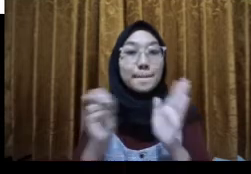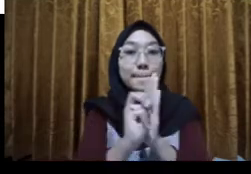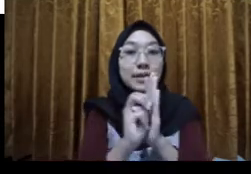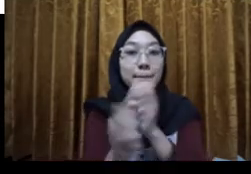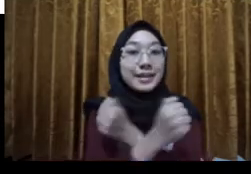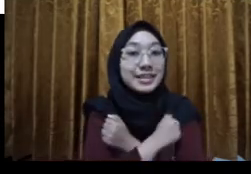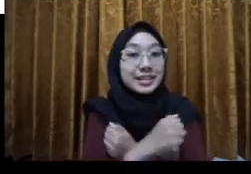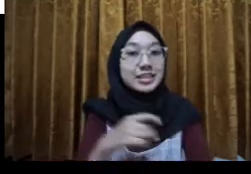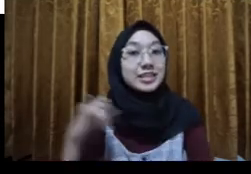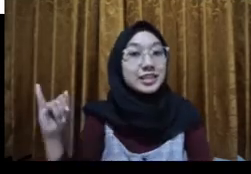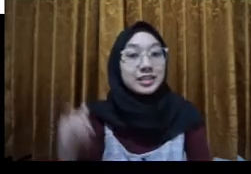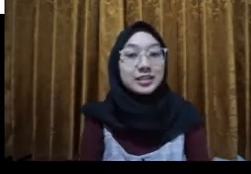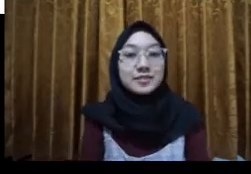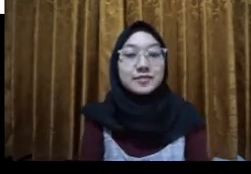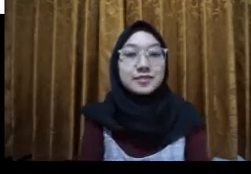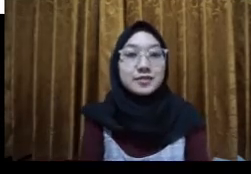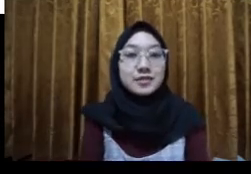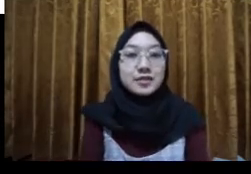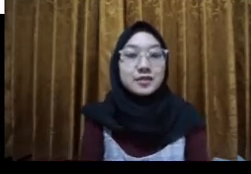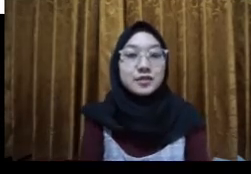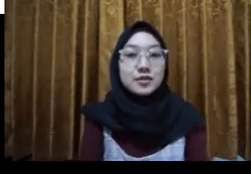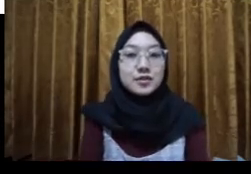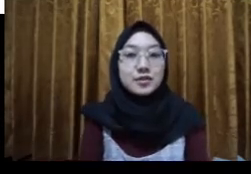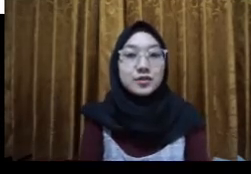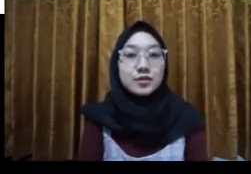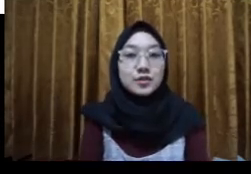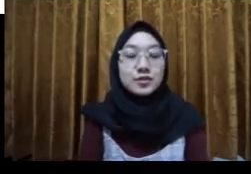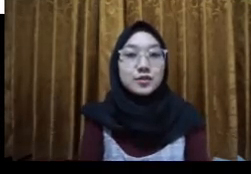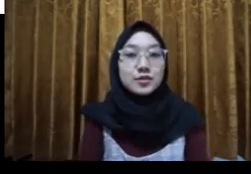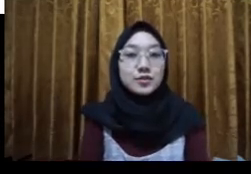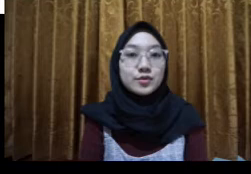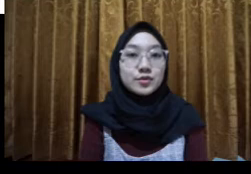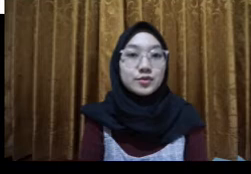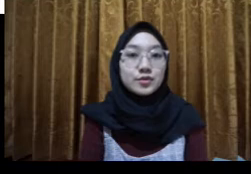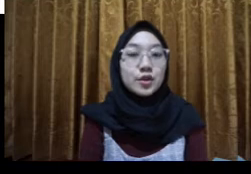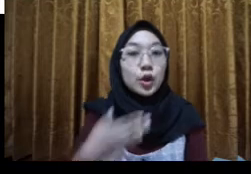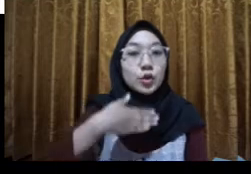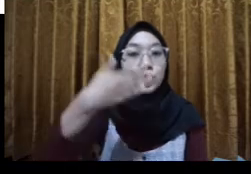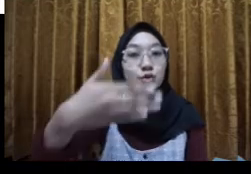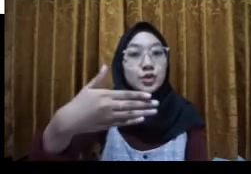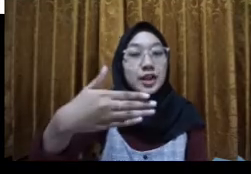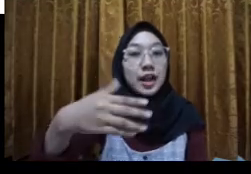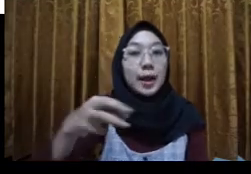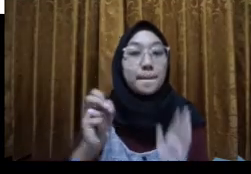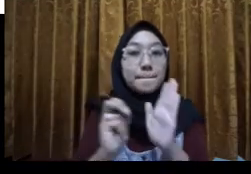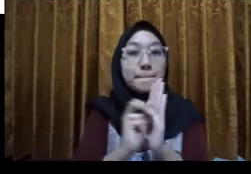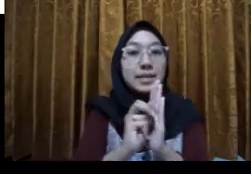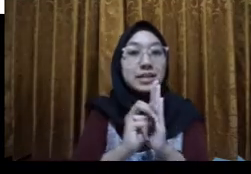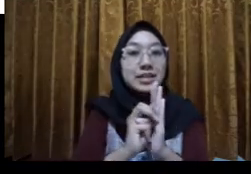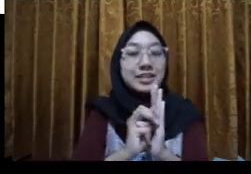buku-buku digital yang sempat saya download dari sebuah situs Pustaka Mitra Netra